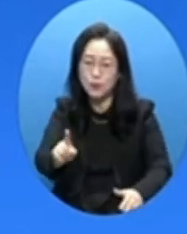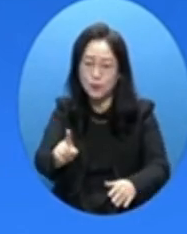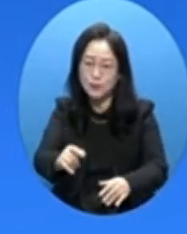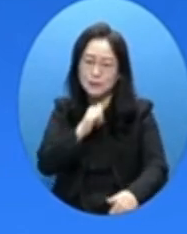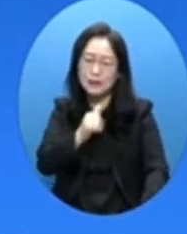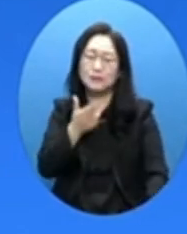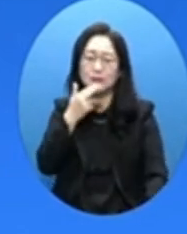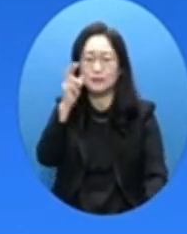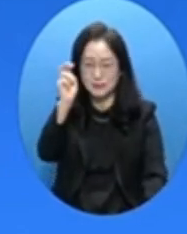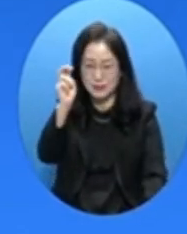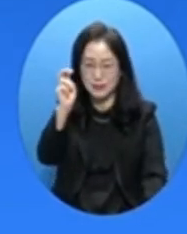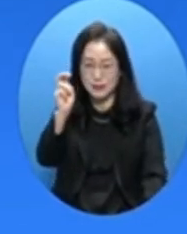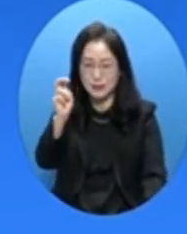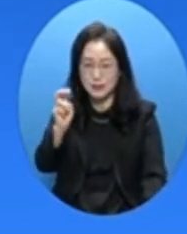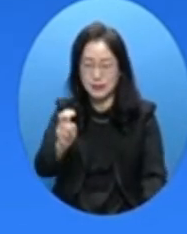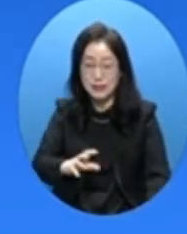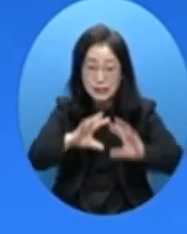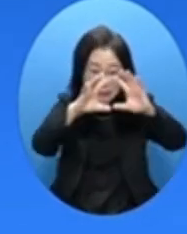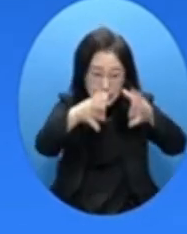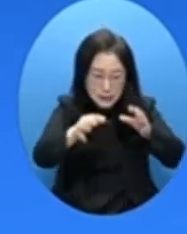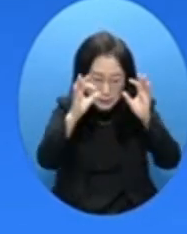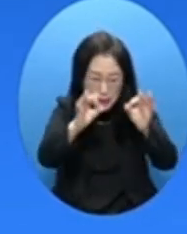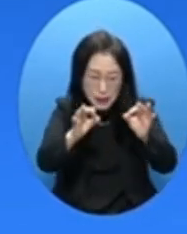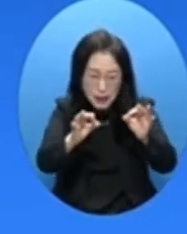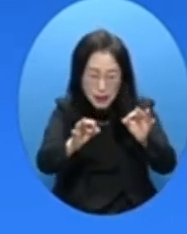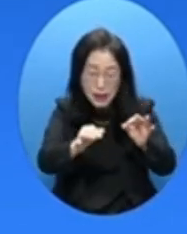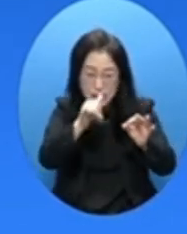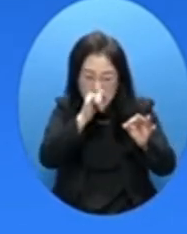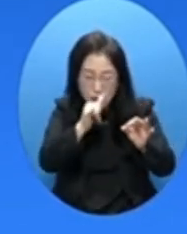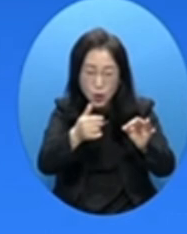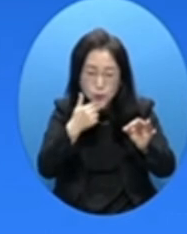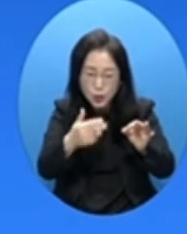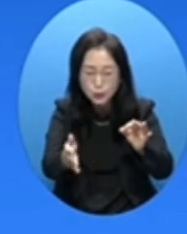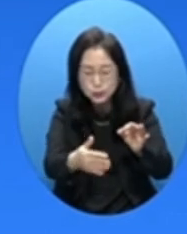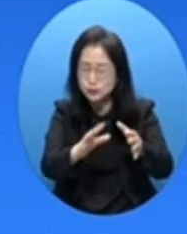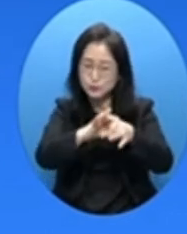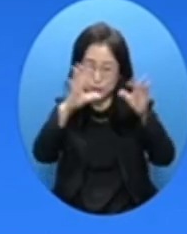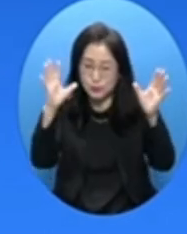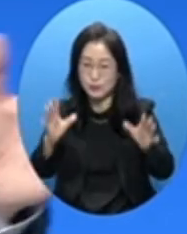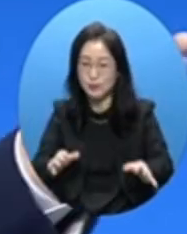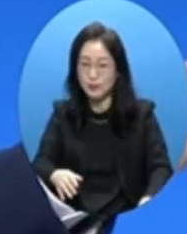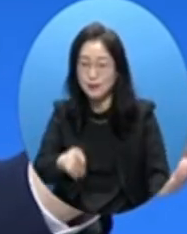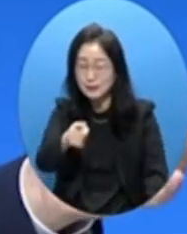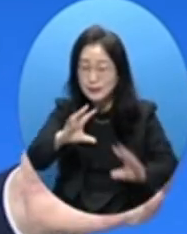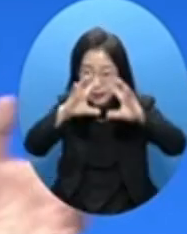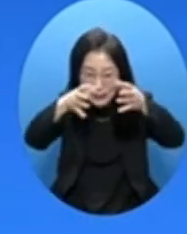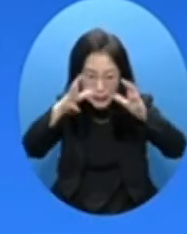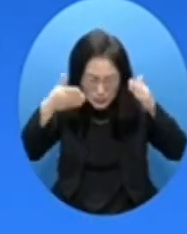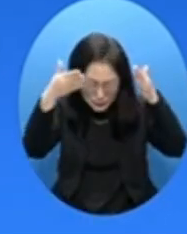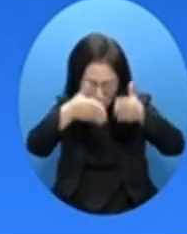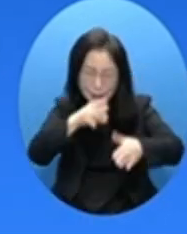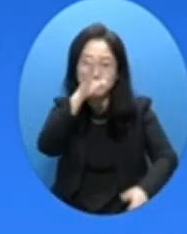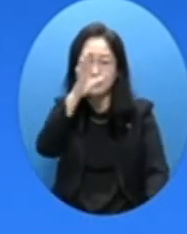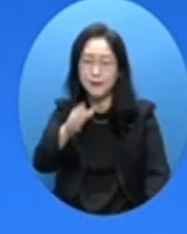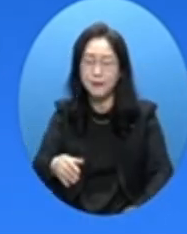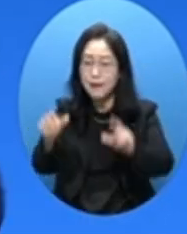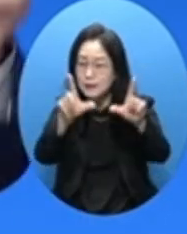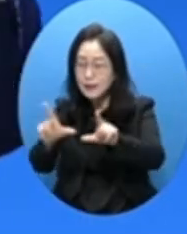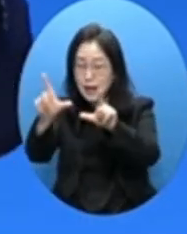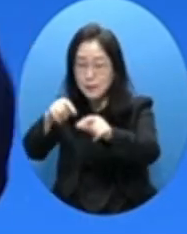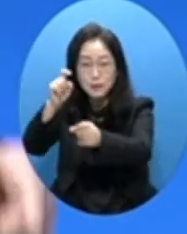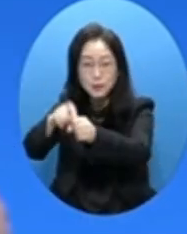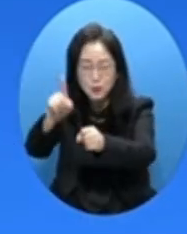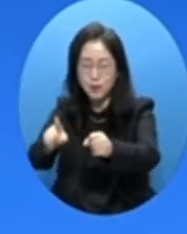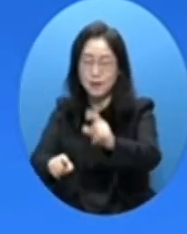않았을 것입니다 이상에 있는 것은 있다가도 없고 없다가도 생기는 것인데 이상의 것이 목적이 되면 안 됩니다 우리 삶의 유일한